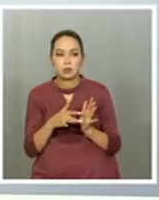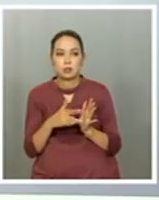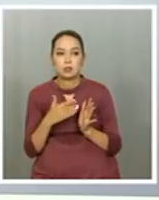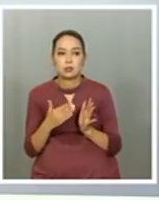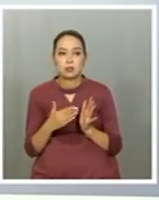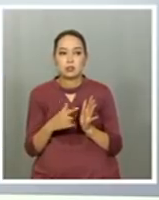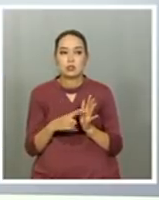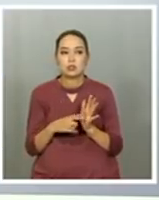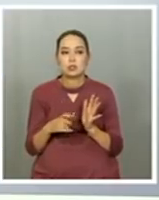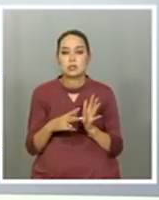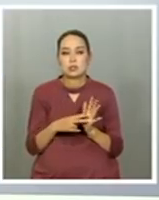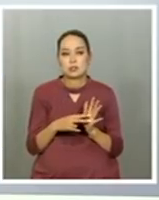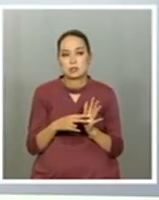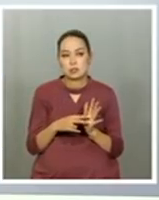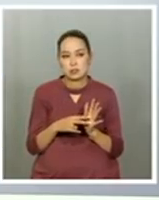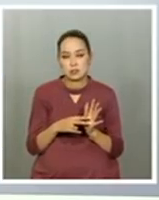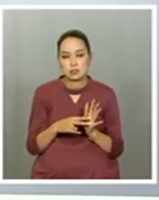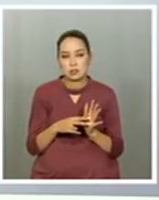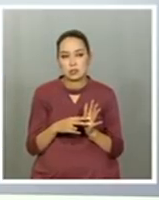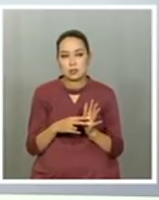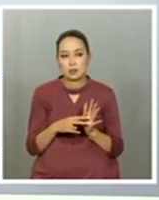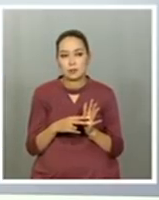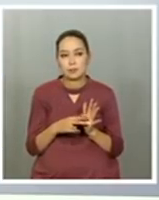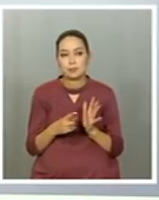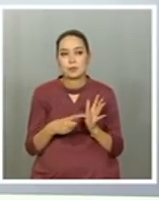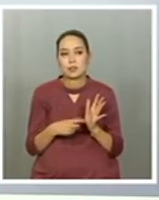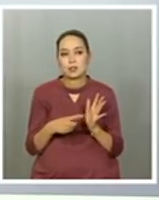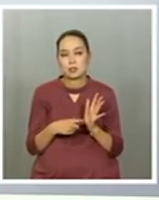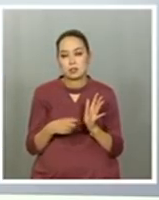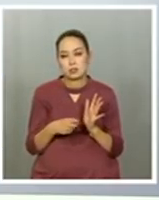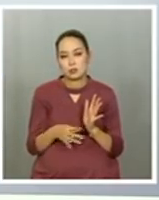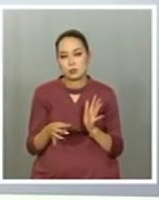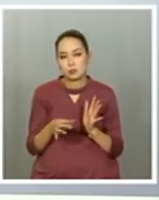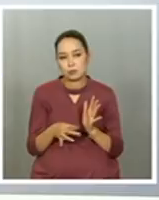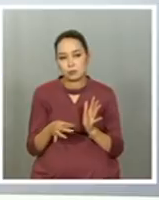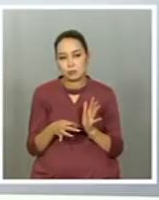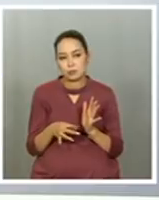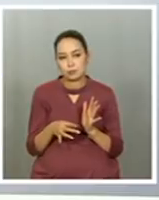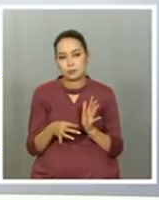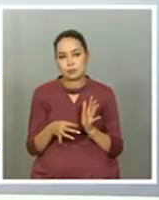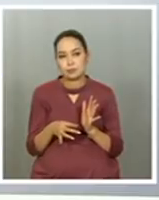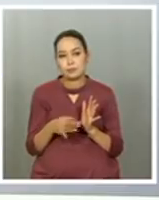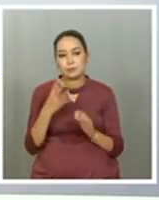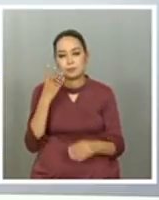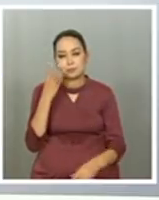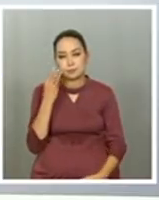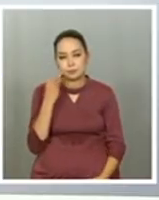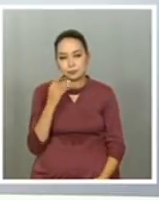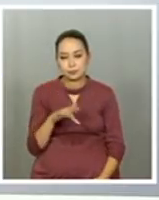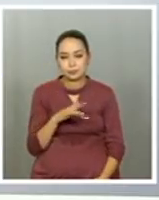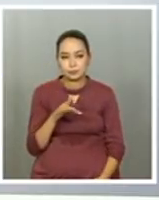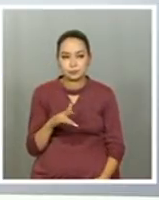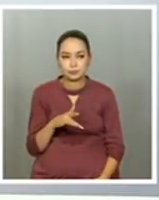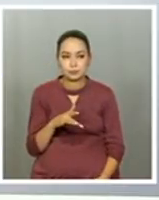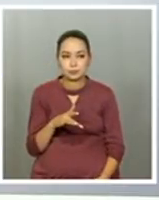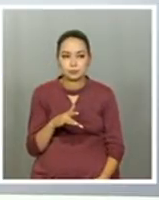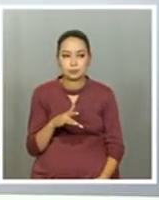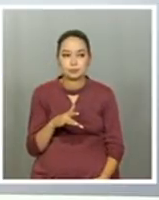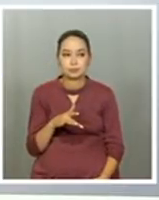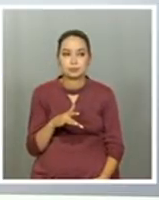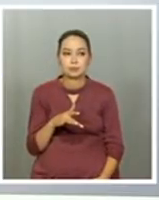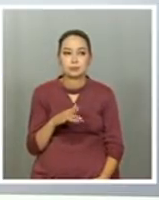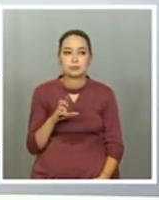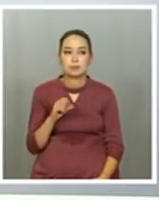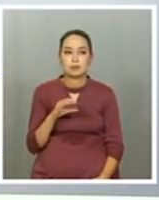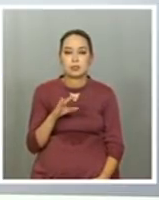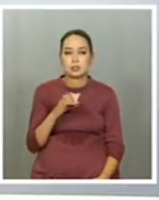миллиардпен, бұдан кейін Қарағанды облысы, сонымен қатар Алматы қаласы, және де Батыс